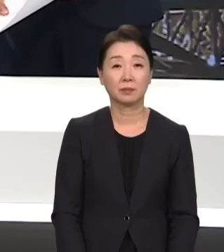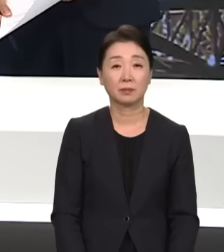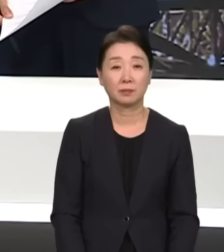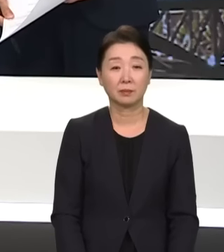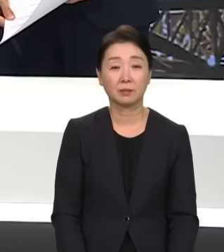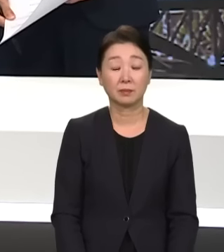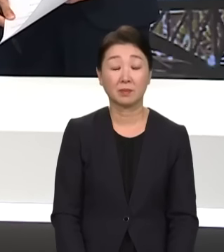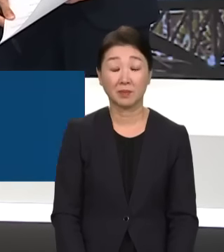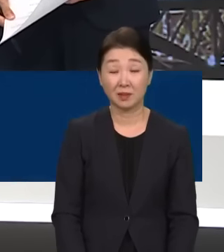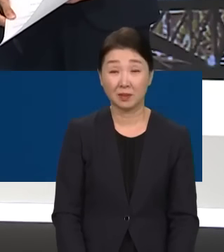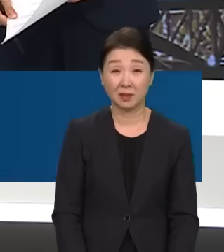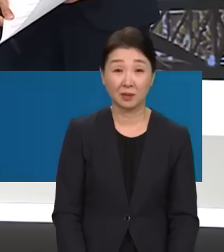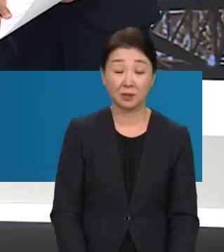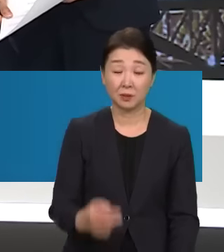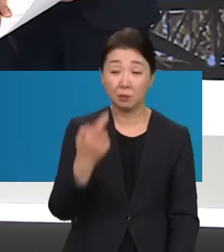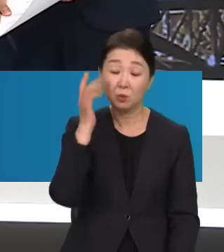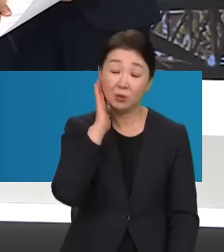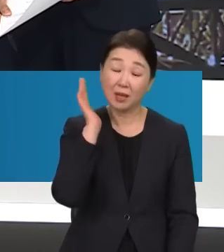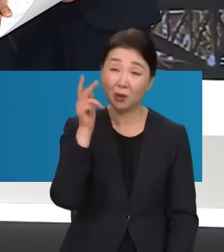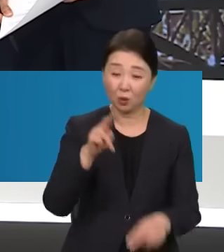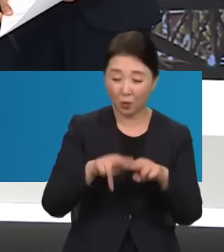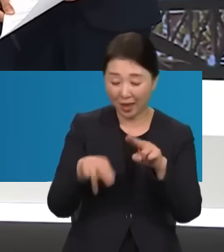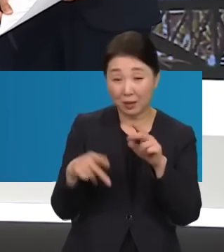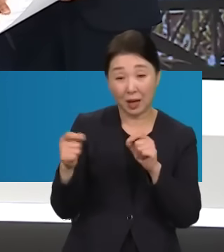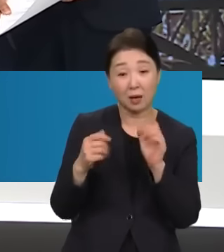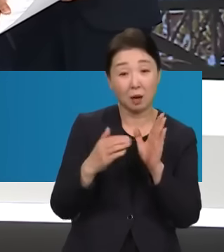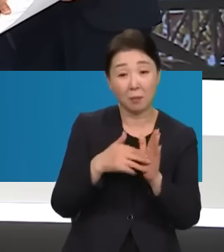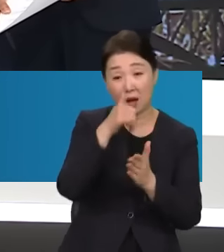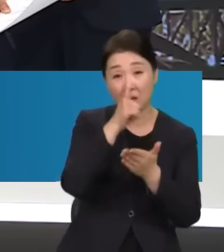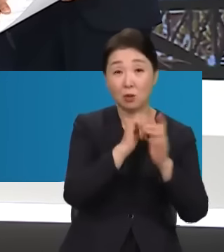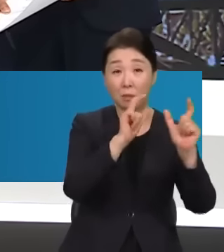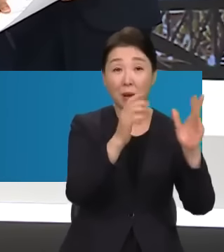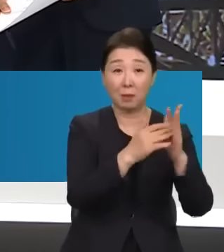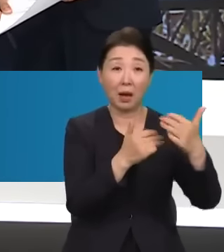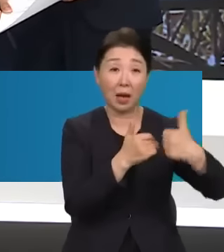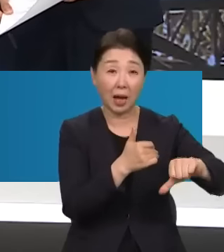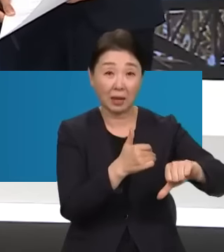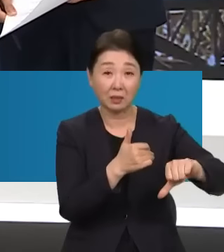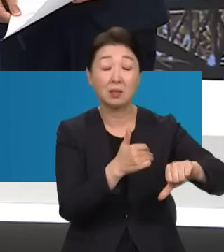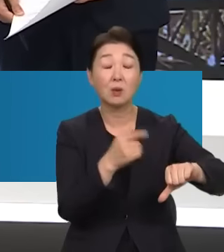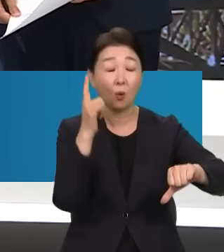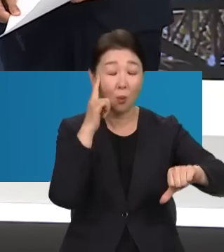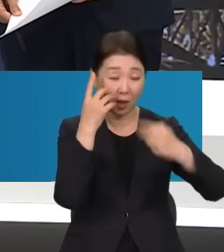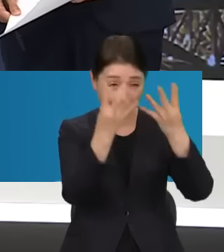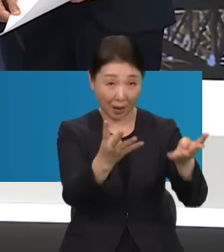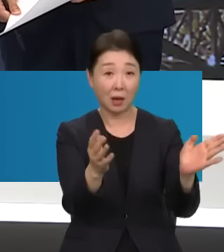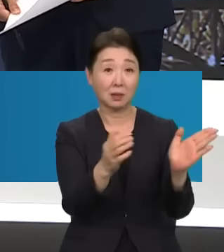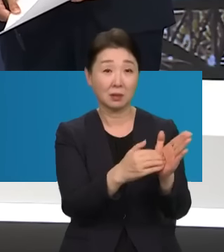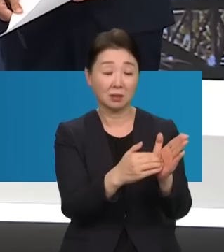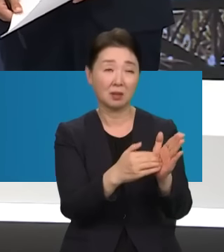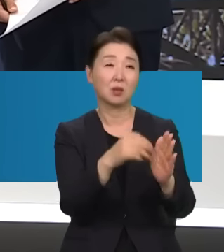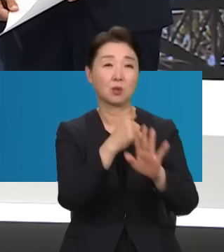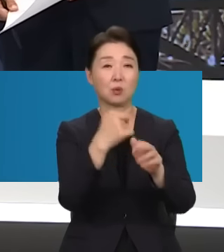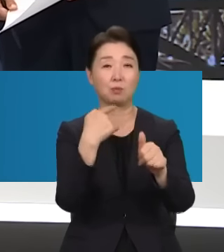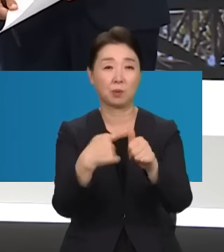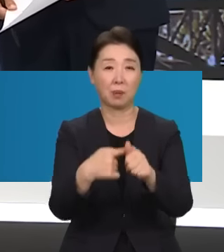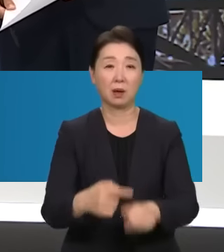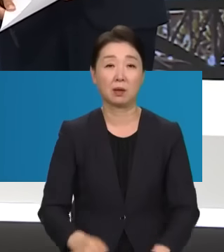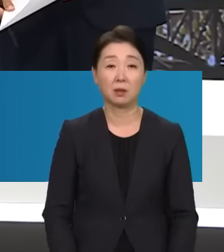이런 가운데 퇴임을 앞둔 바이든 대통령이 유죄 판결을 받은 자신의 아들을 전격 사면하면서 비판을 받고